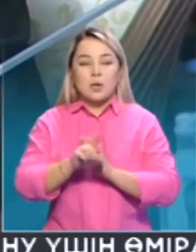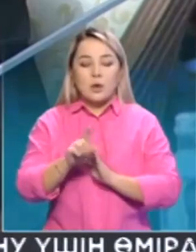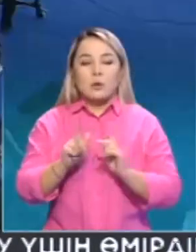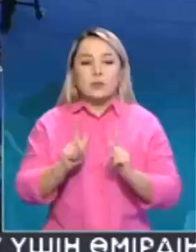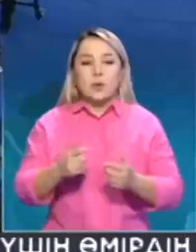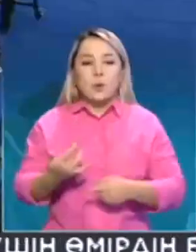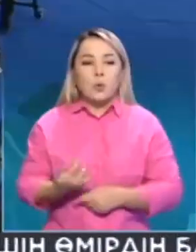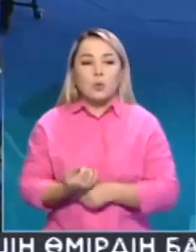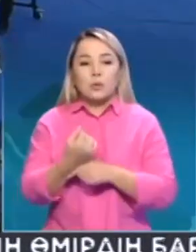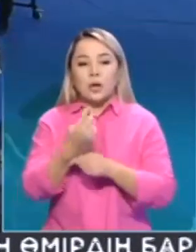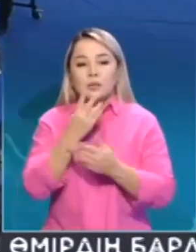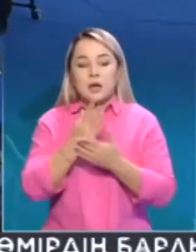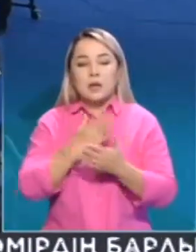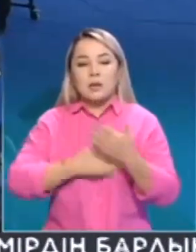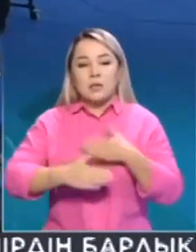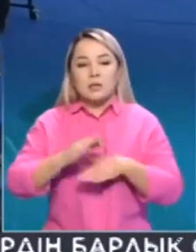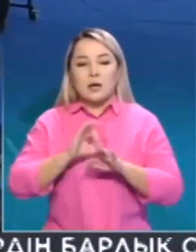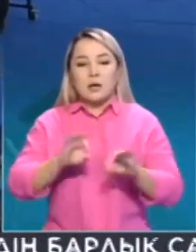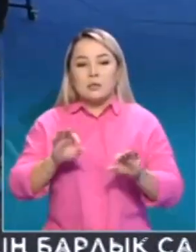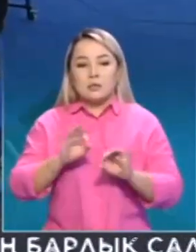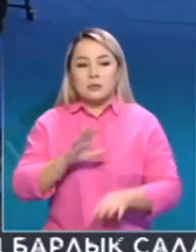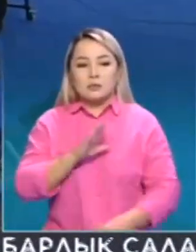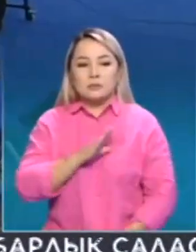қолдау білдіргені үшін ризашылық айтты.